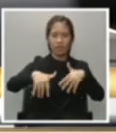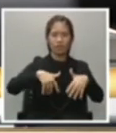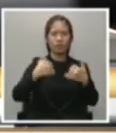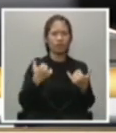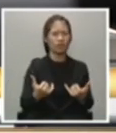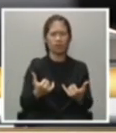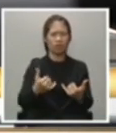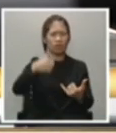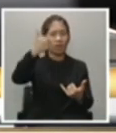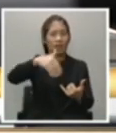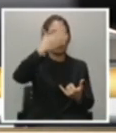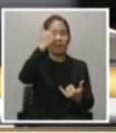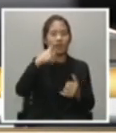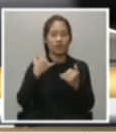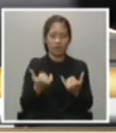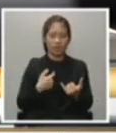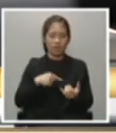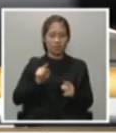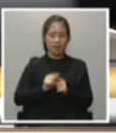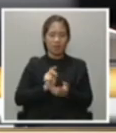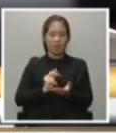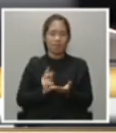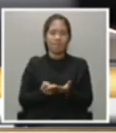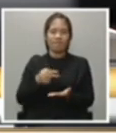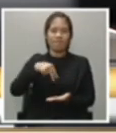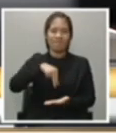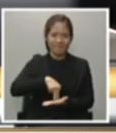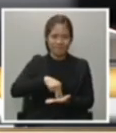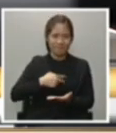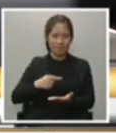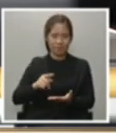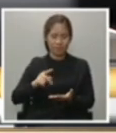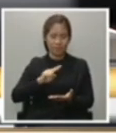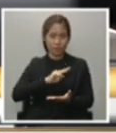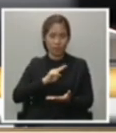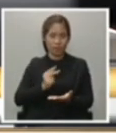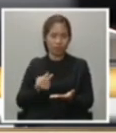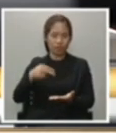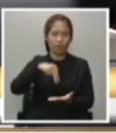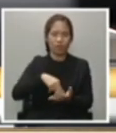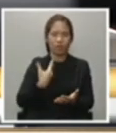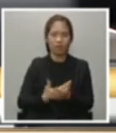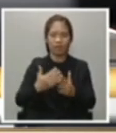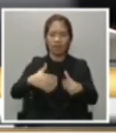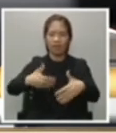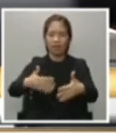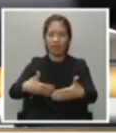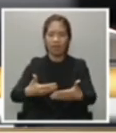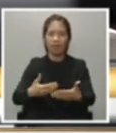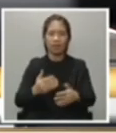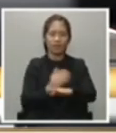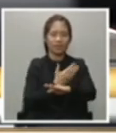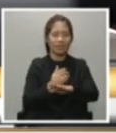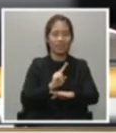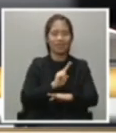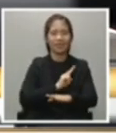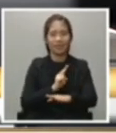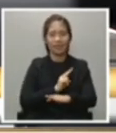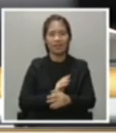านี้ที่เขากำลังตั้งตัวที่เขากำลังหารายได้